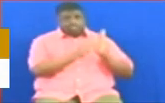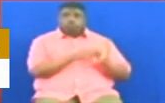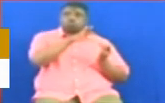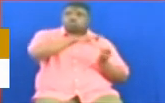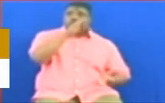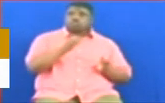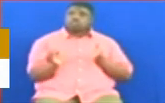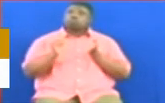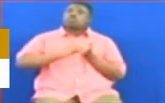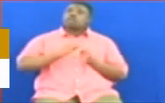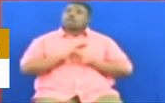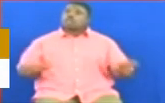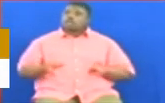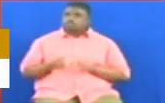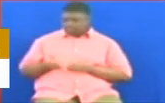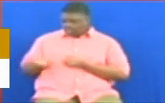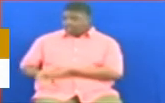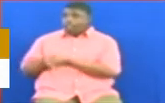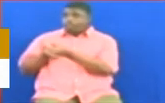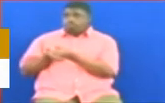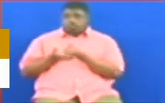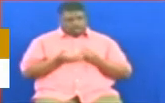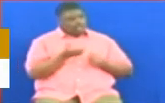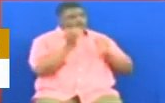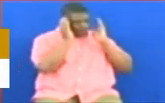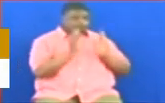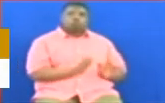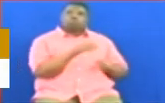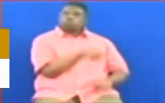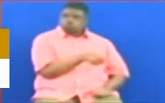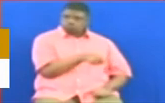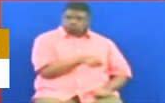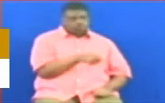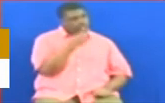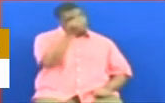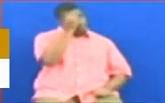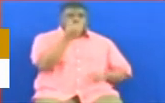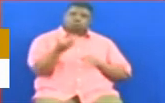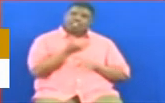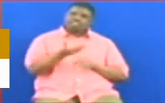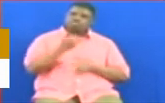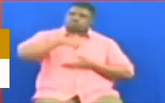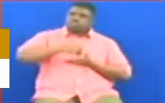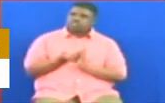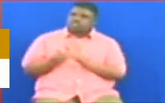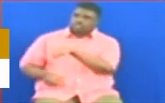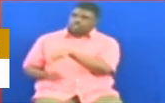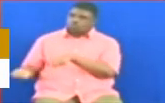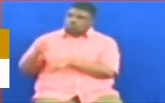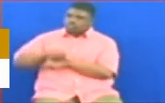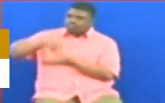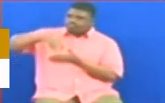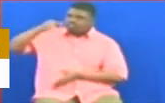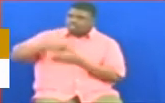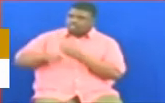wa wakurugenzi mkuu na naibu mkurugenzi mkuu kwa kuzingatia elimu na uzoefu wa sekta husika ili kuleta ufanisi na tija